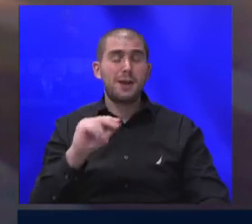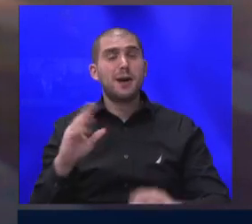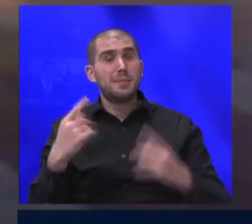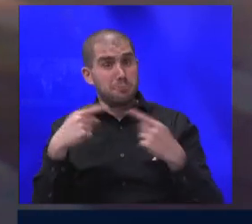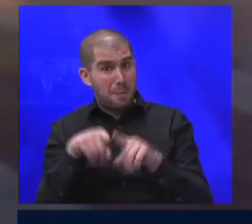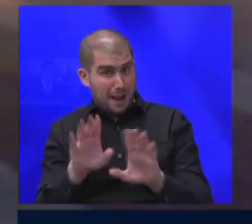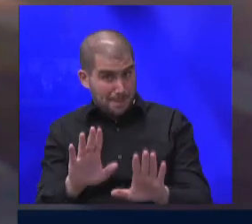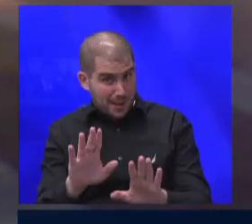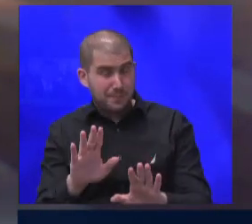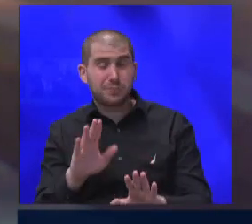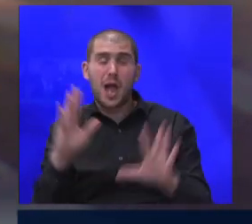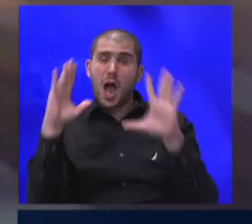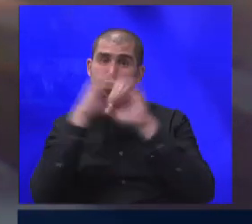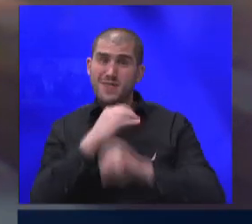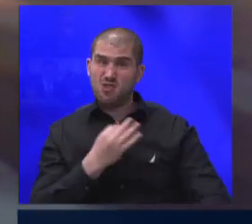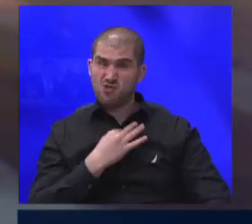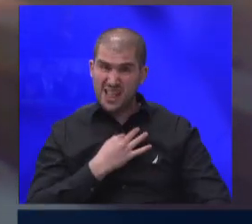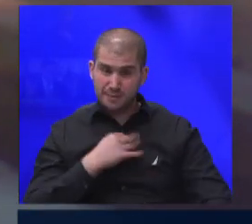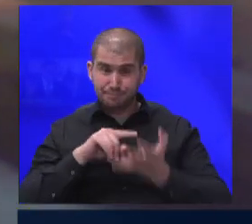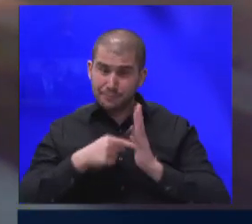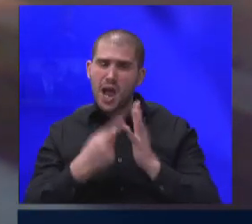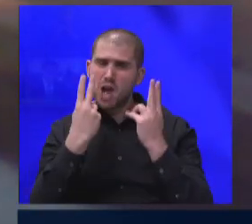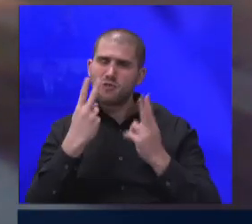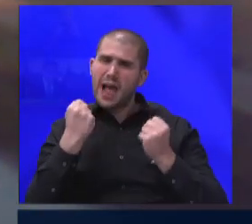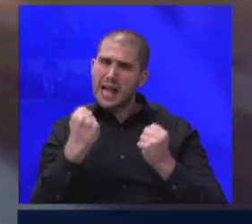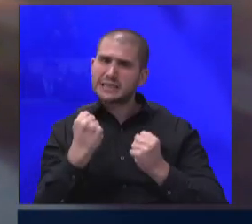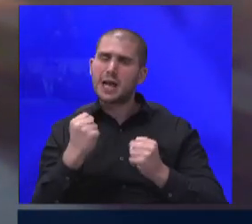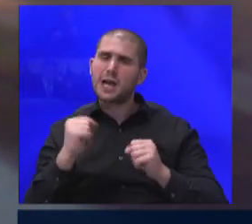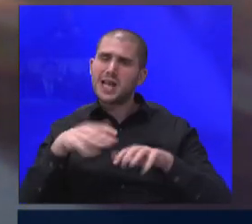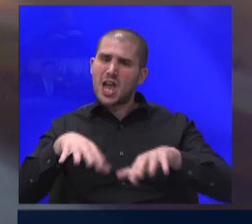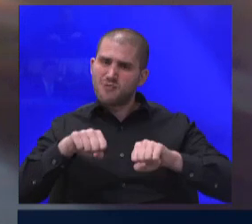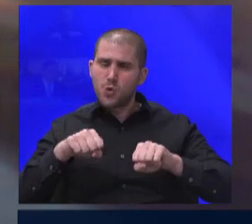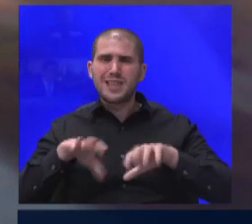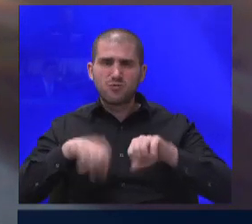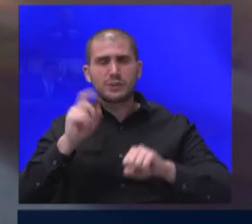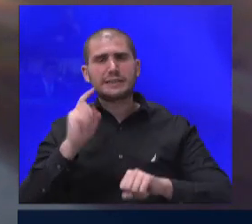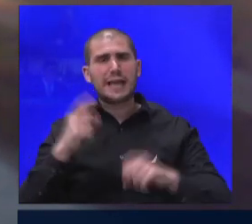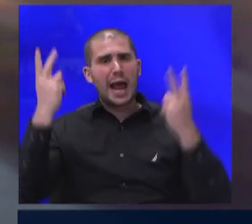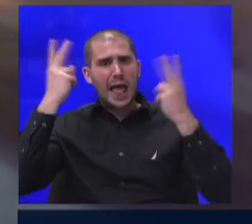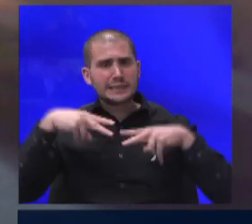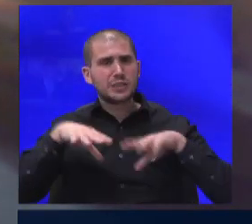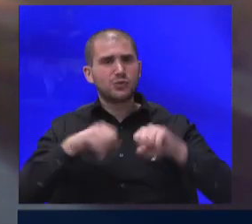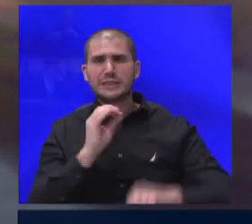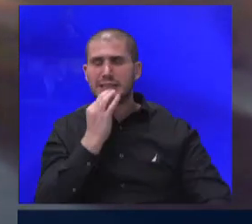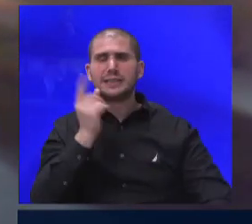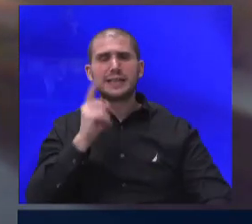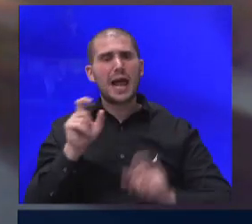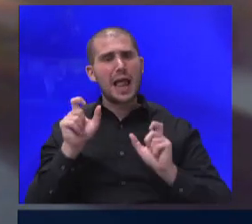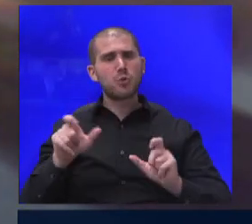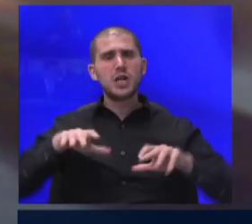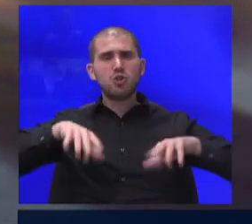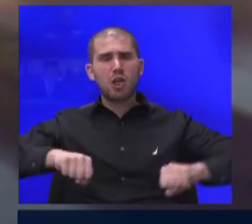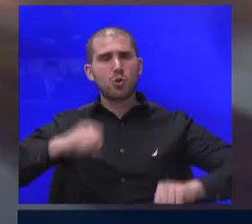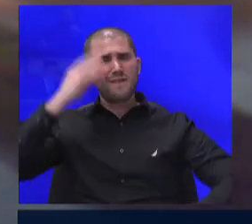בהשקפת העולם שלי, חשוב לחזק את ההתיישבות, צריך היום להסדיר את ההתיישבות הצעירה, צריך למנוע השתלטות של הפלסטינים על שטחי